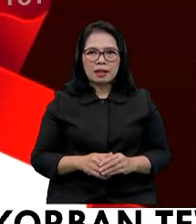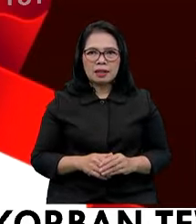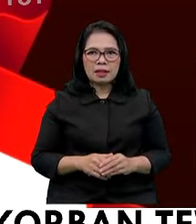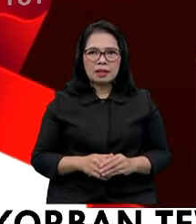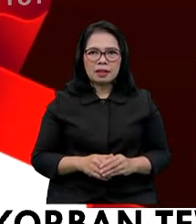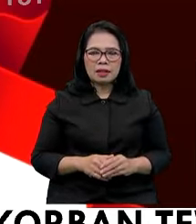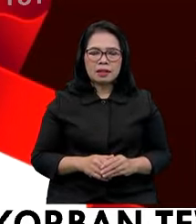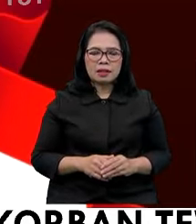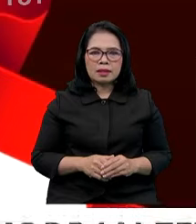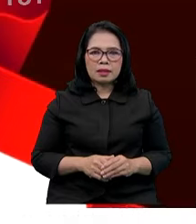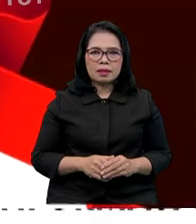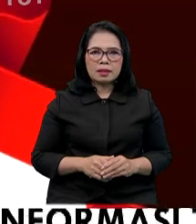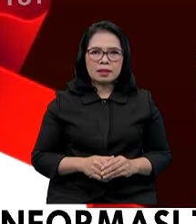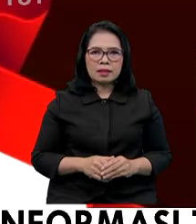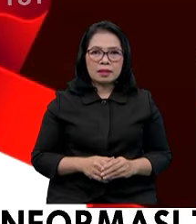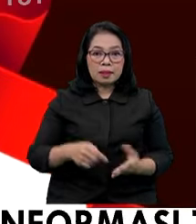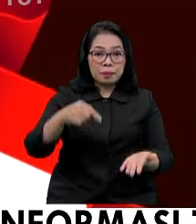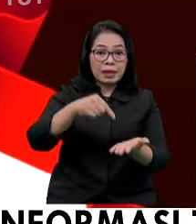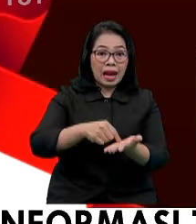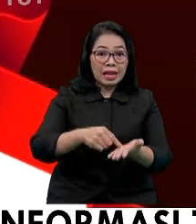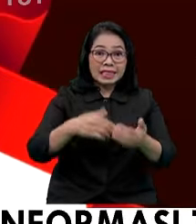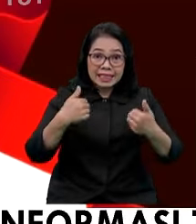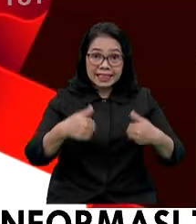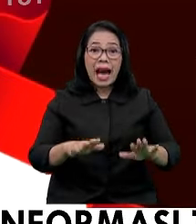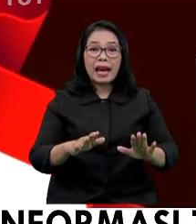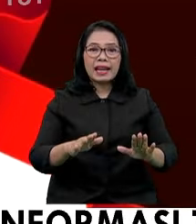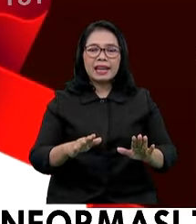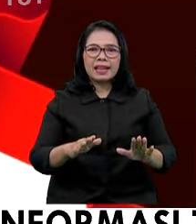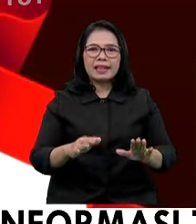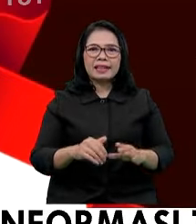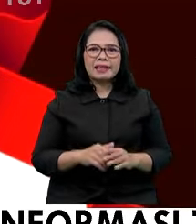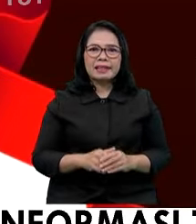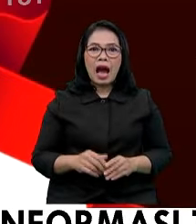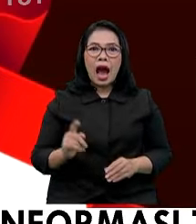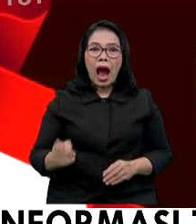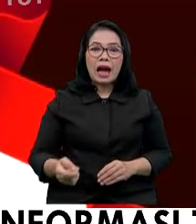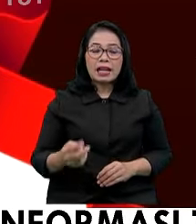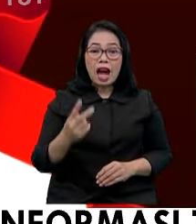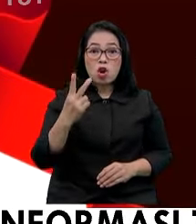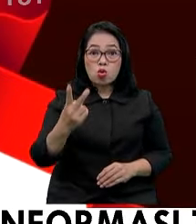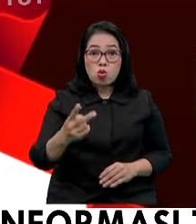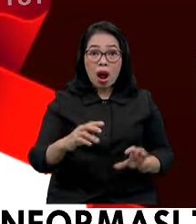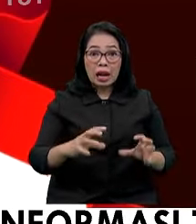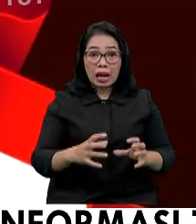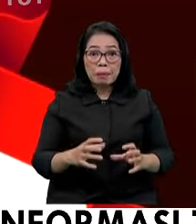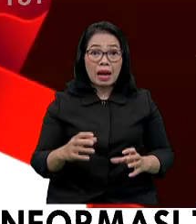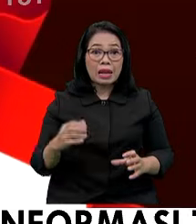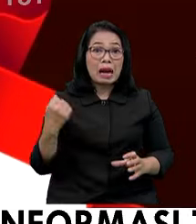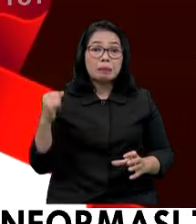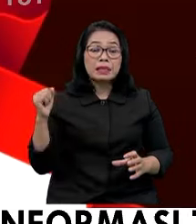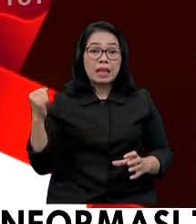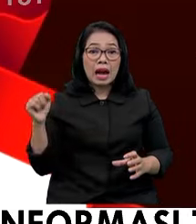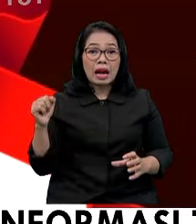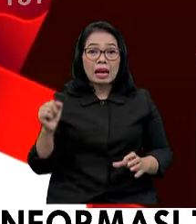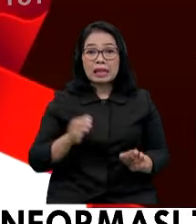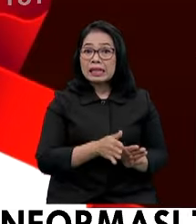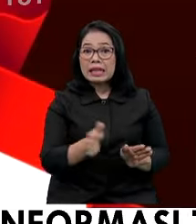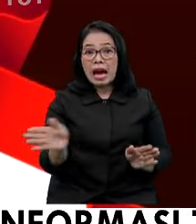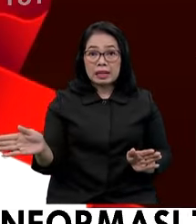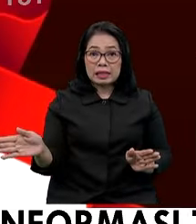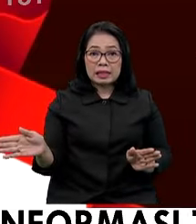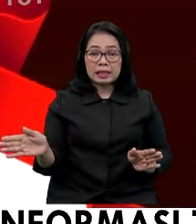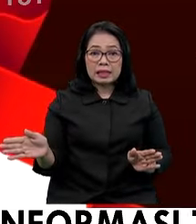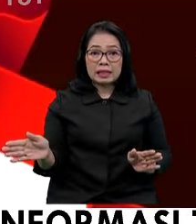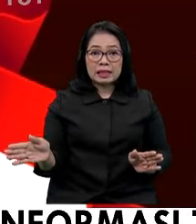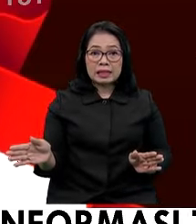pasca Apa itu Pilkada selesai Ada dua cap yang tidak bisa dihindari